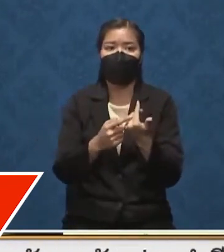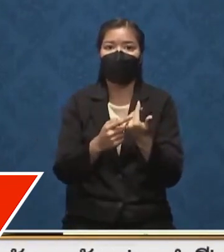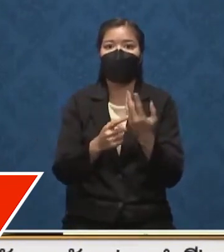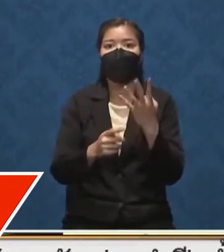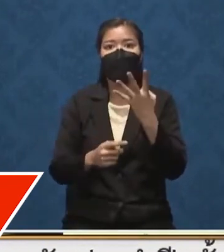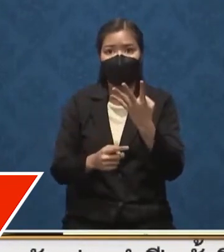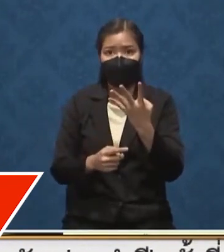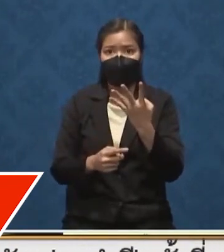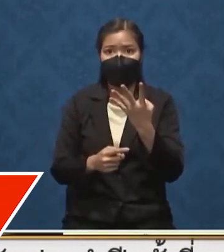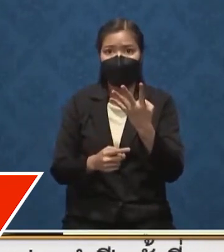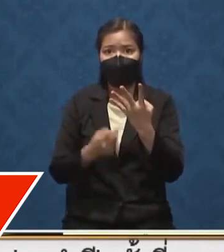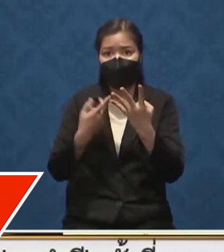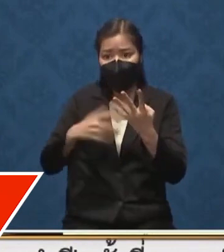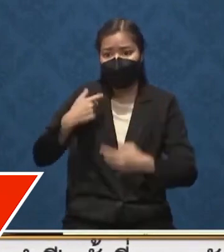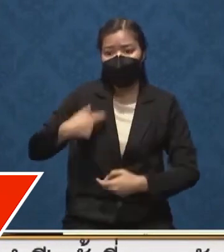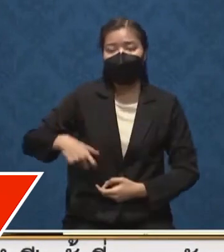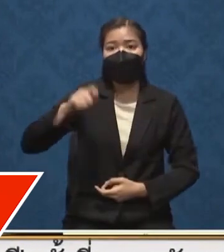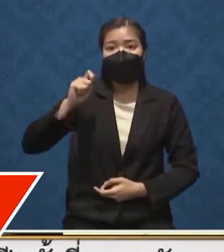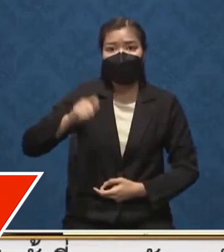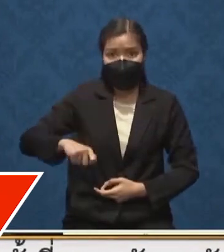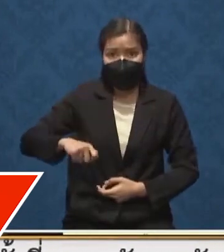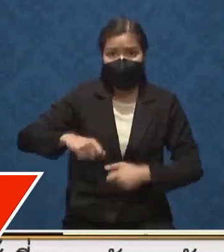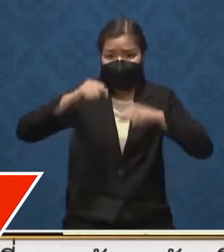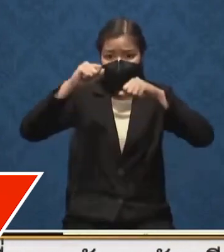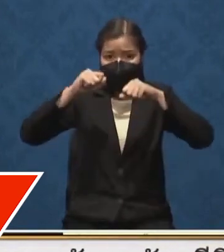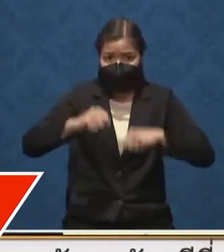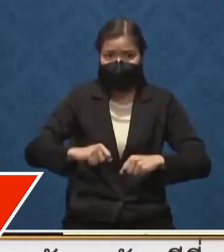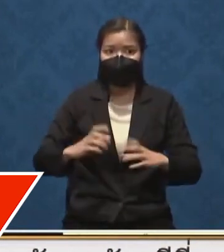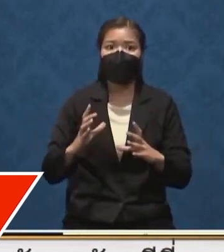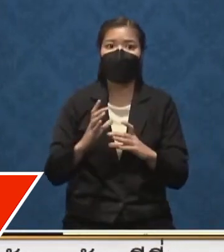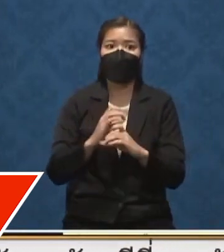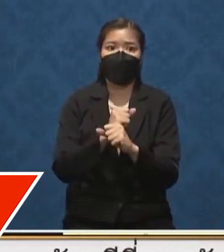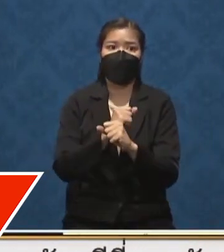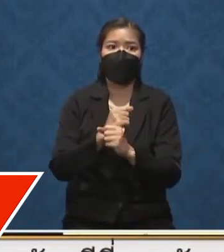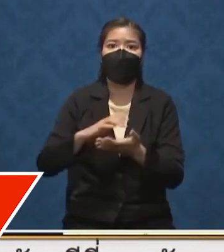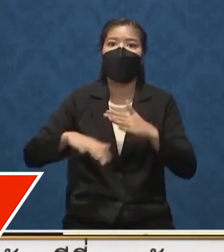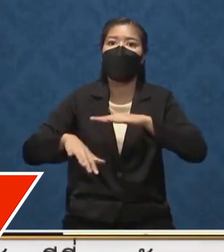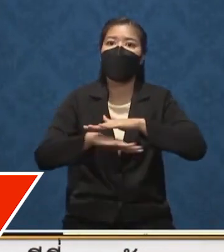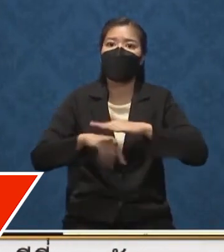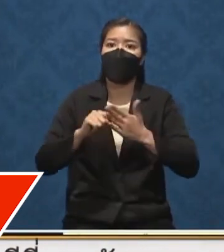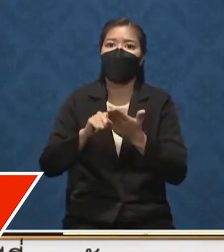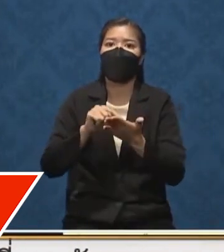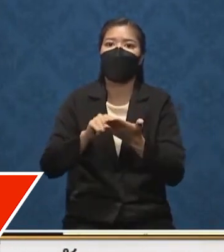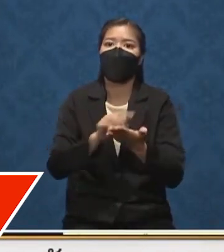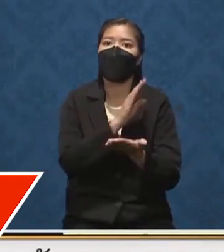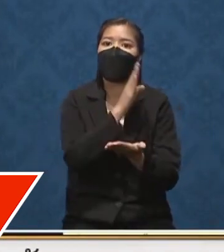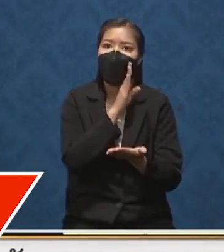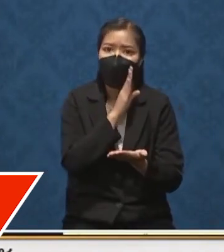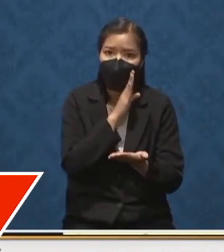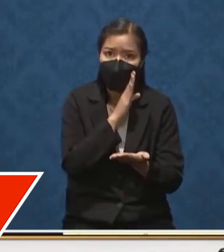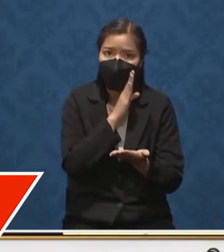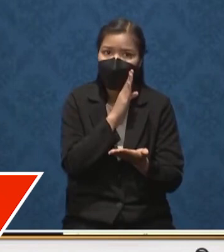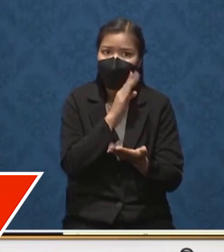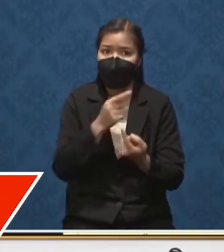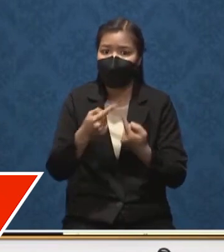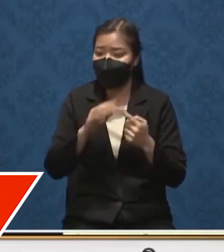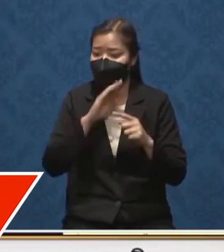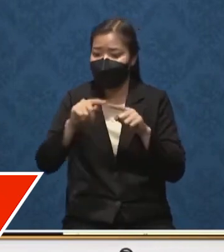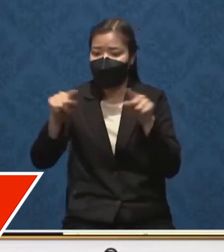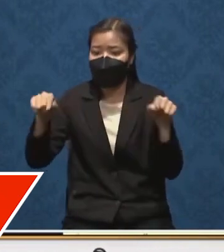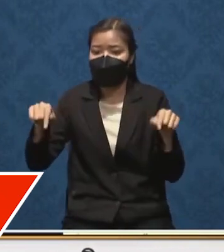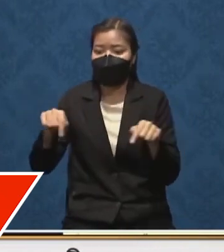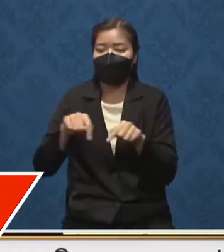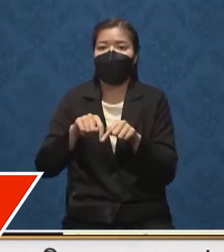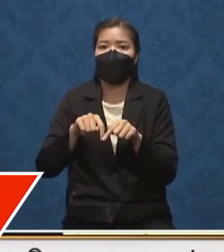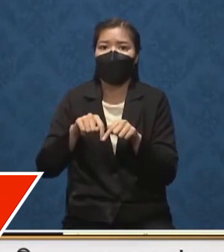เอกสารปลอมมาดำเนินการในการออกเอกสารศิส่วนแปลงนี้จะเป็นไปตามที่ท่านรัฐมนตรี